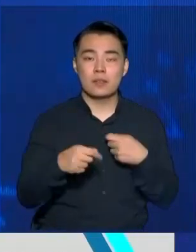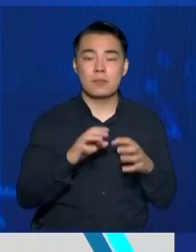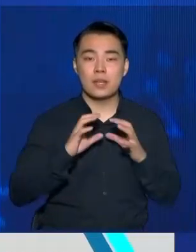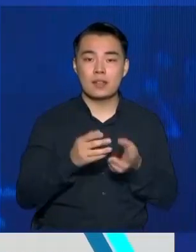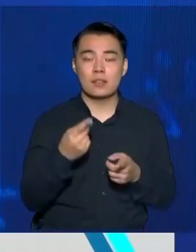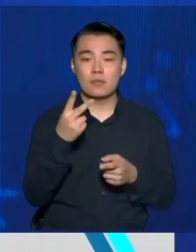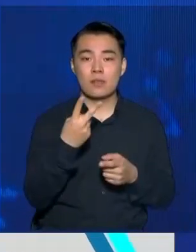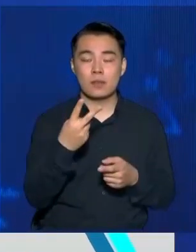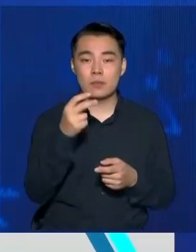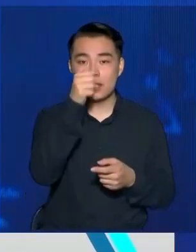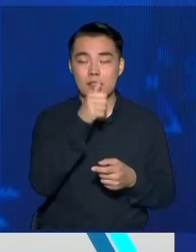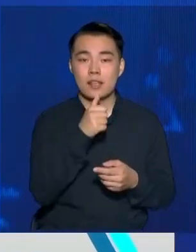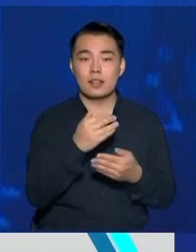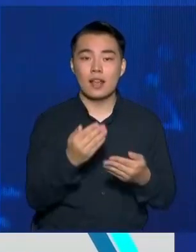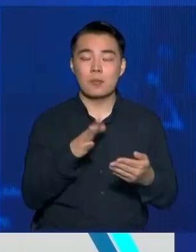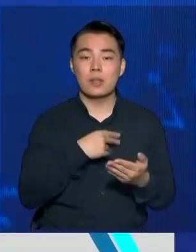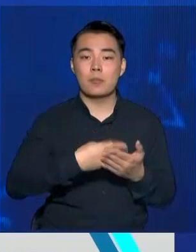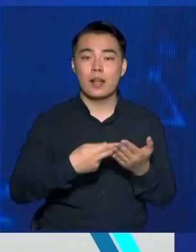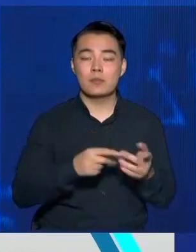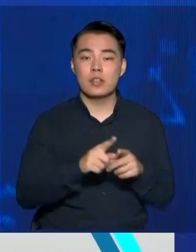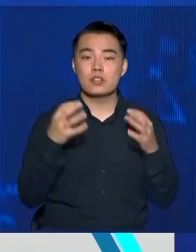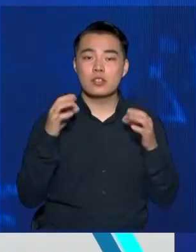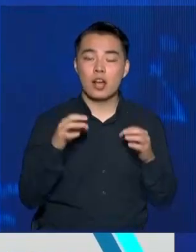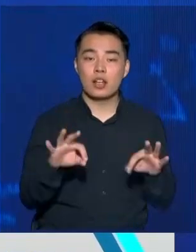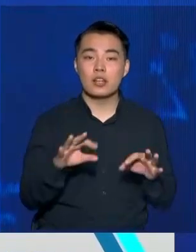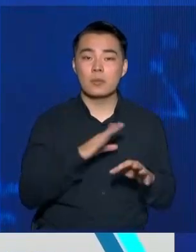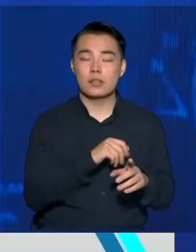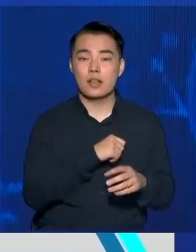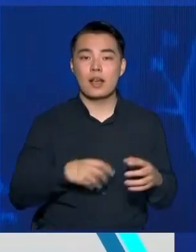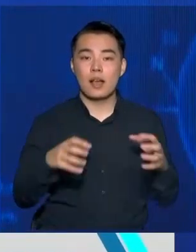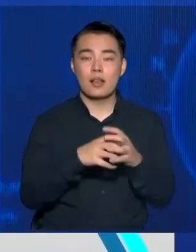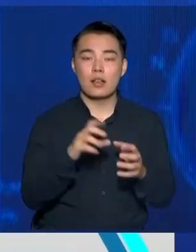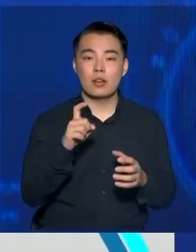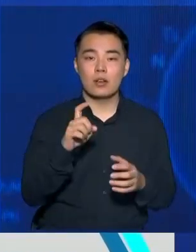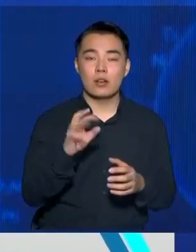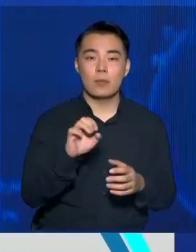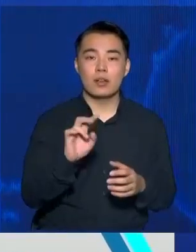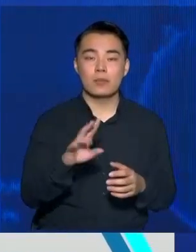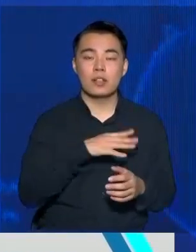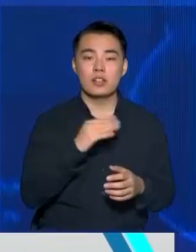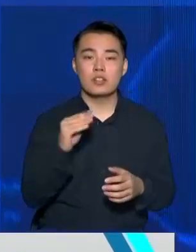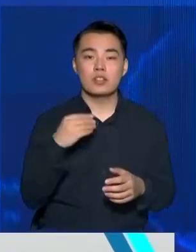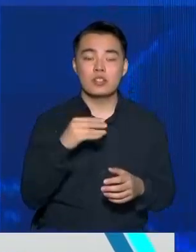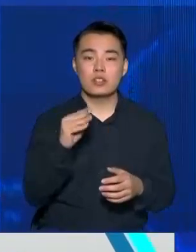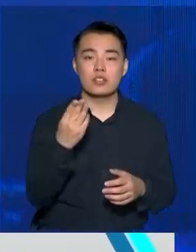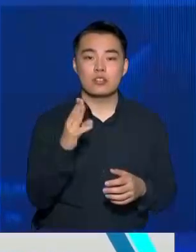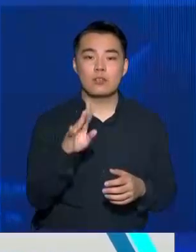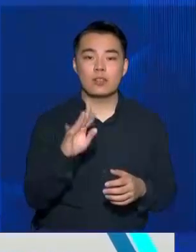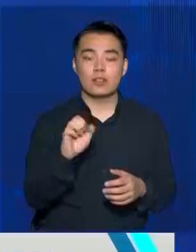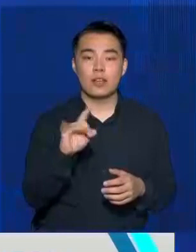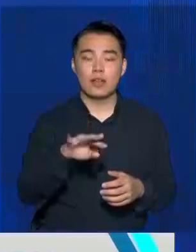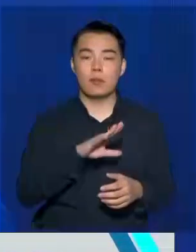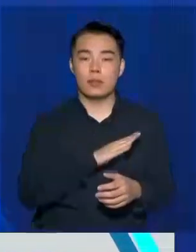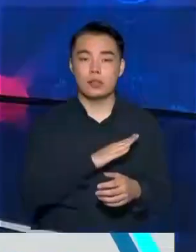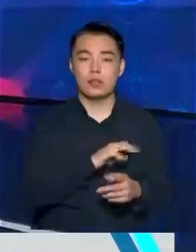назад было подписано соглашение с компанией Hoffmann La Roche, Швейцария, в рамках которой они